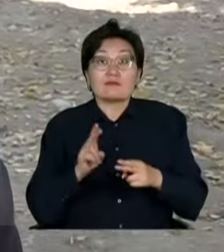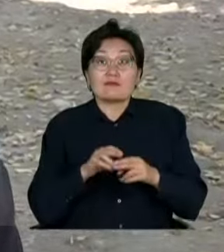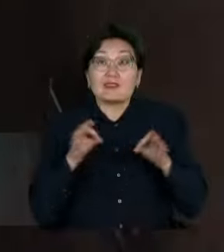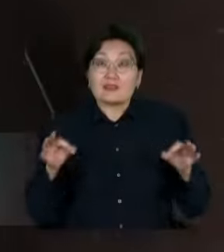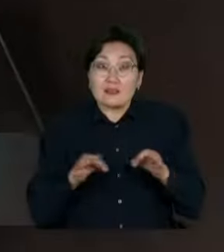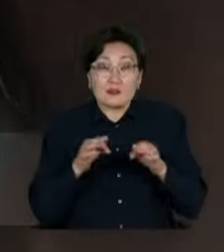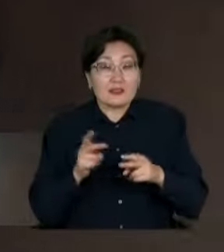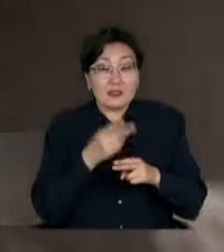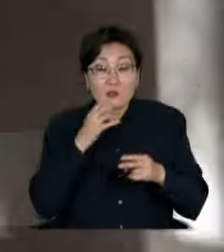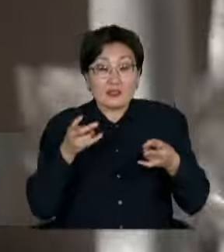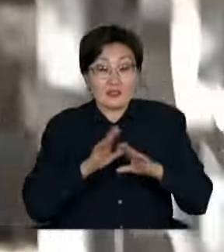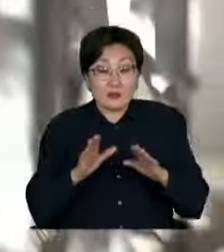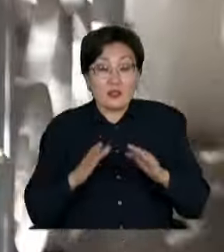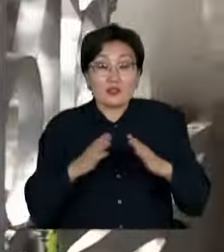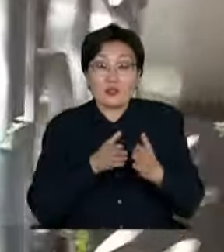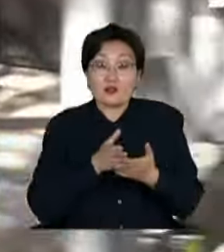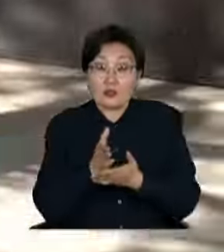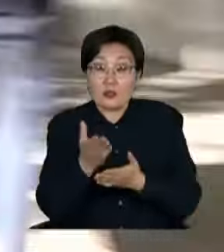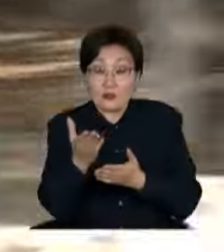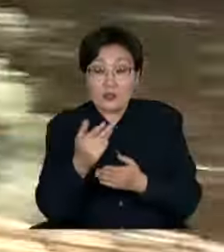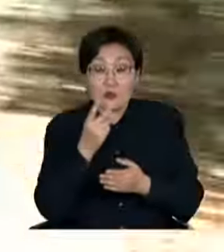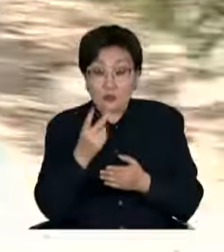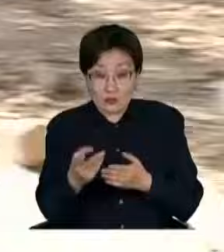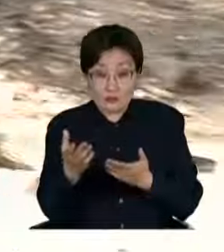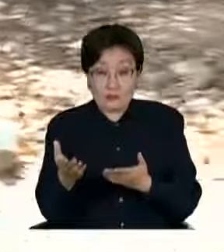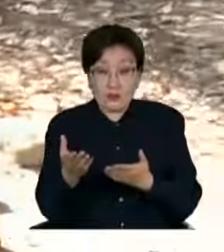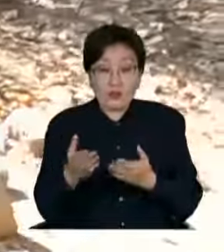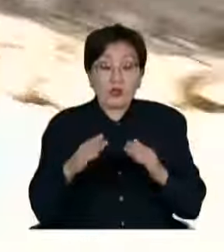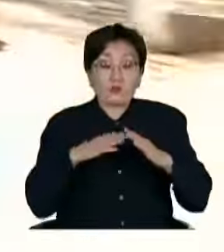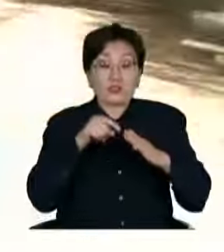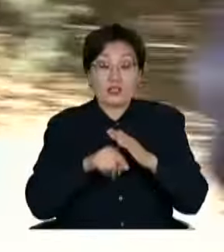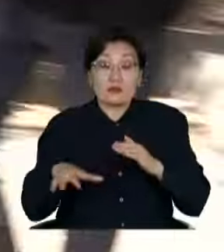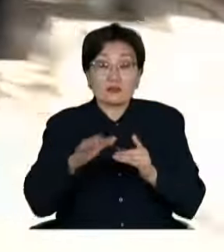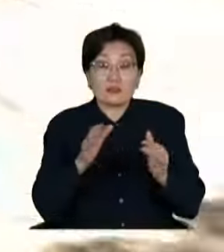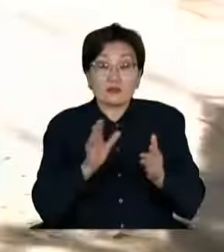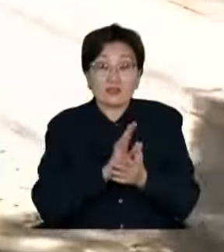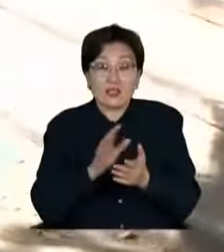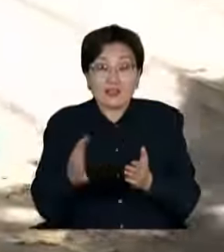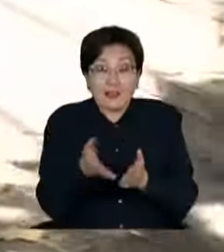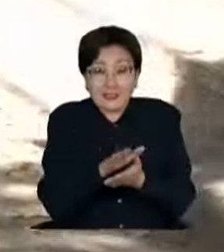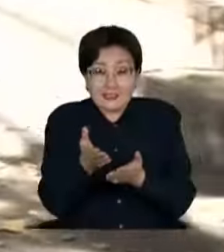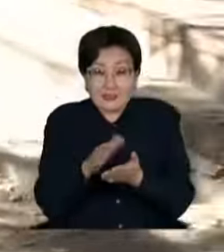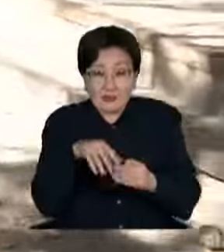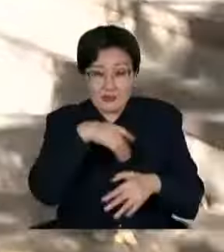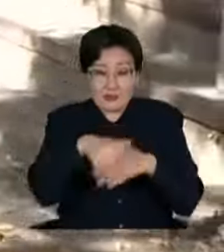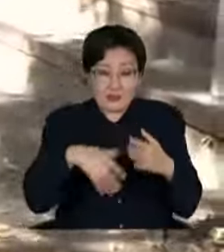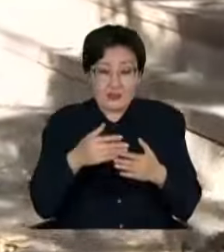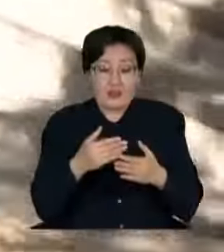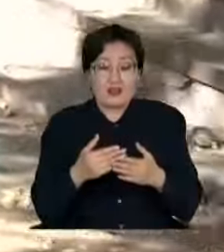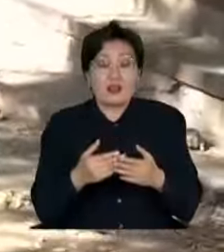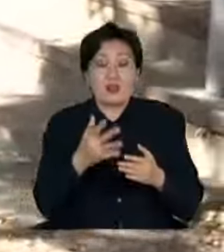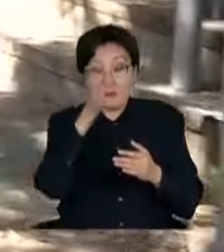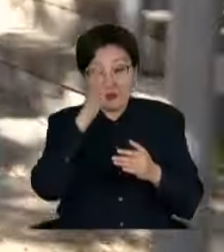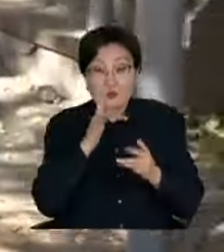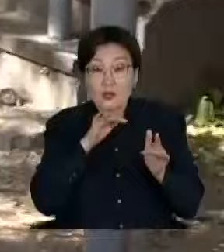қалмайды. Тұрғындар үйінен шыға сала мына көрініске куә болады. Аулаларының қазылып әбден астан кестеңі шығып жатқаны міне 5 айдың